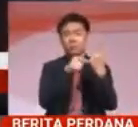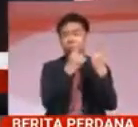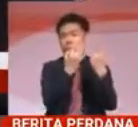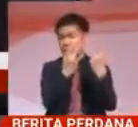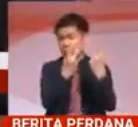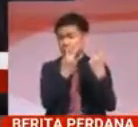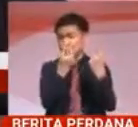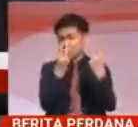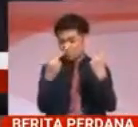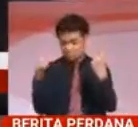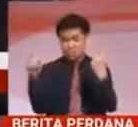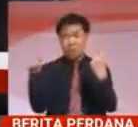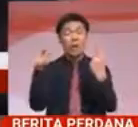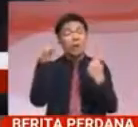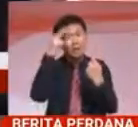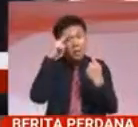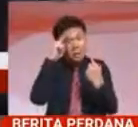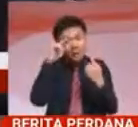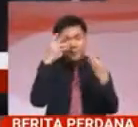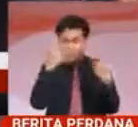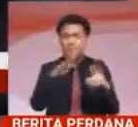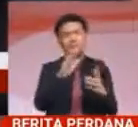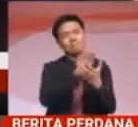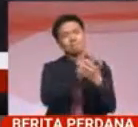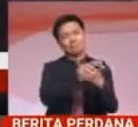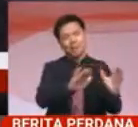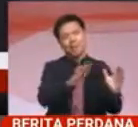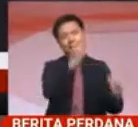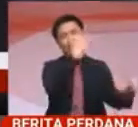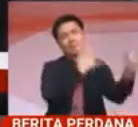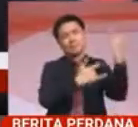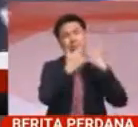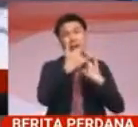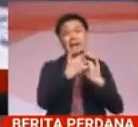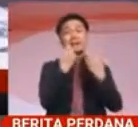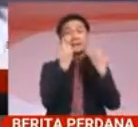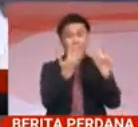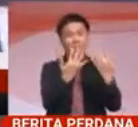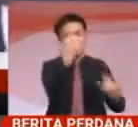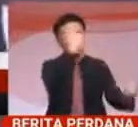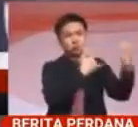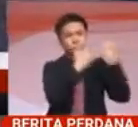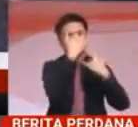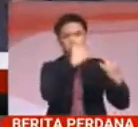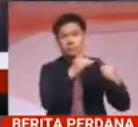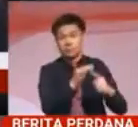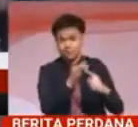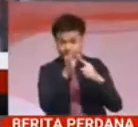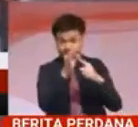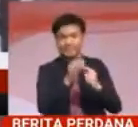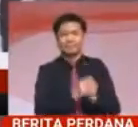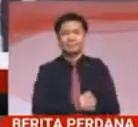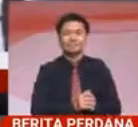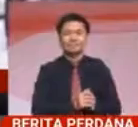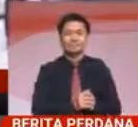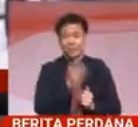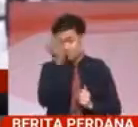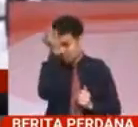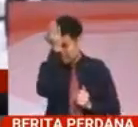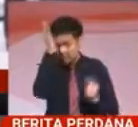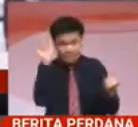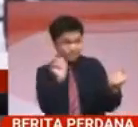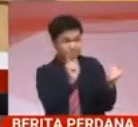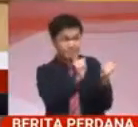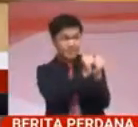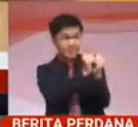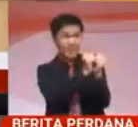rakyat Malaysia di Arab Saudi telah selamat pulang ke tanah air menerusi 10 penerbangan khas. Dalam pertemuan sama, Mahmud Hussein mengakui